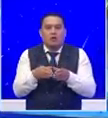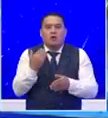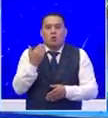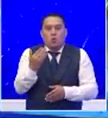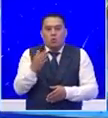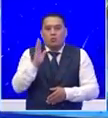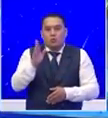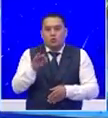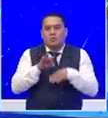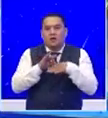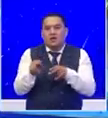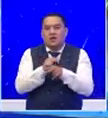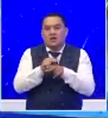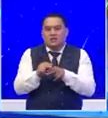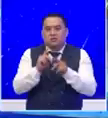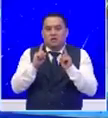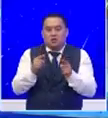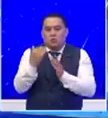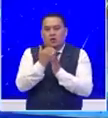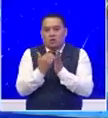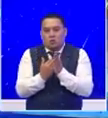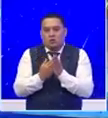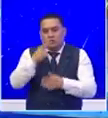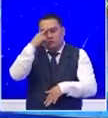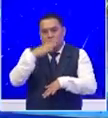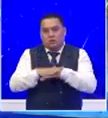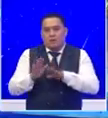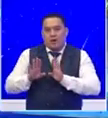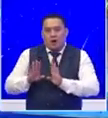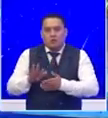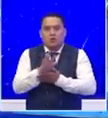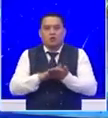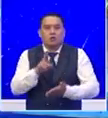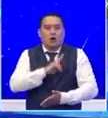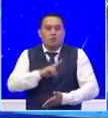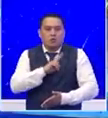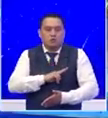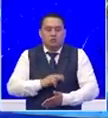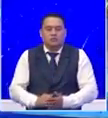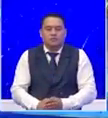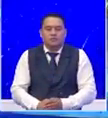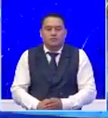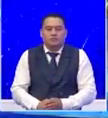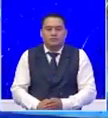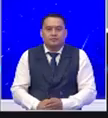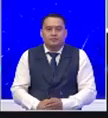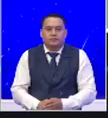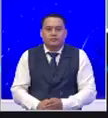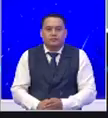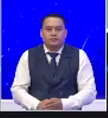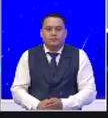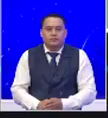Махабат Бигельдиев будет проходить лечение согласно протоколу. Заместители Акима района продолжат работу в штатном режиме.